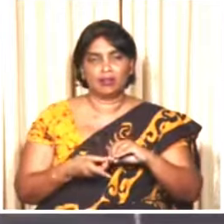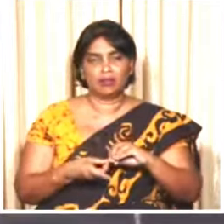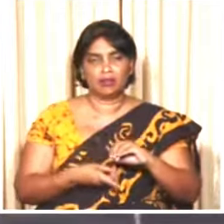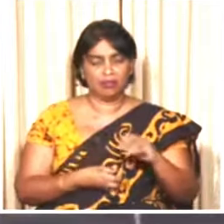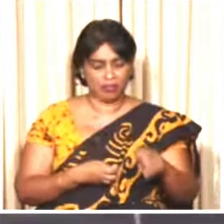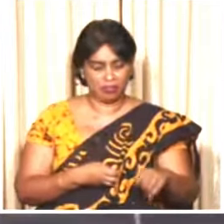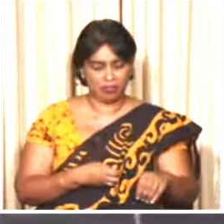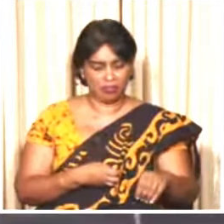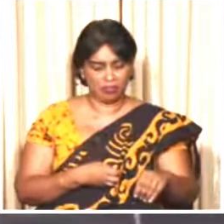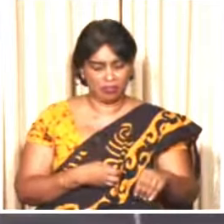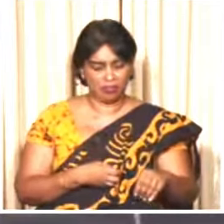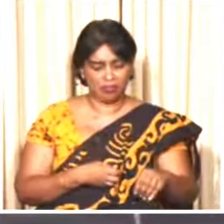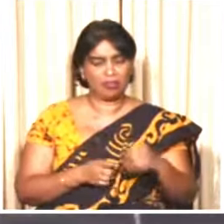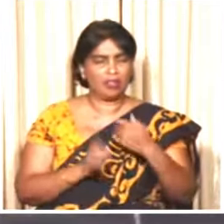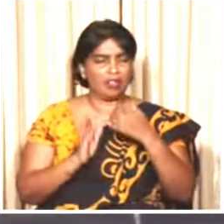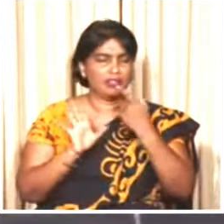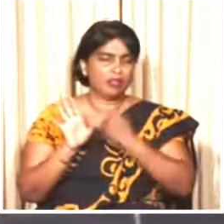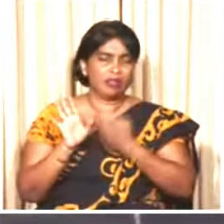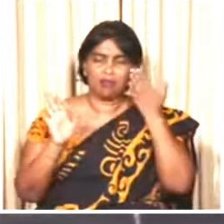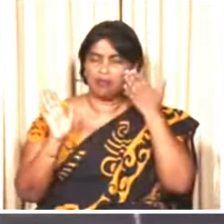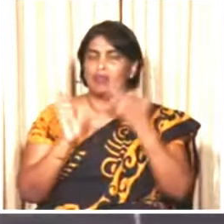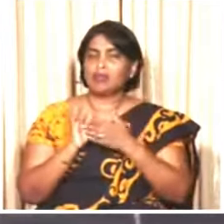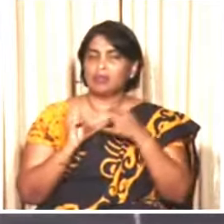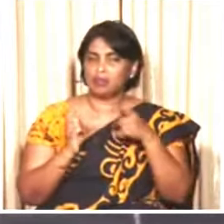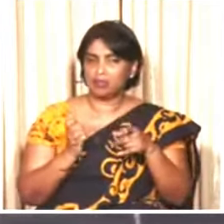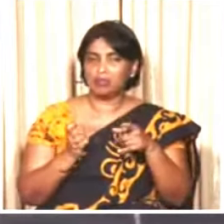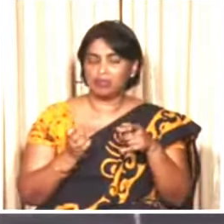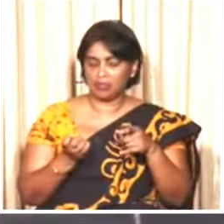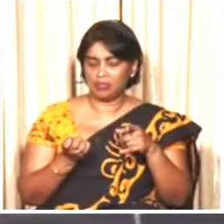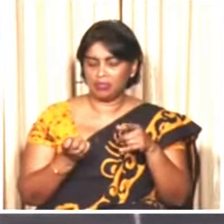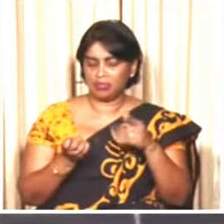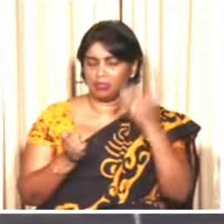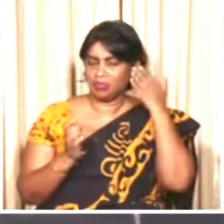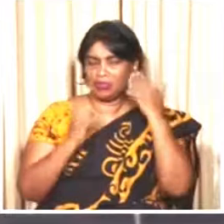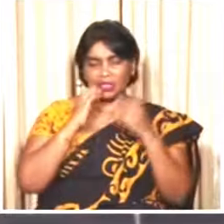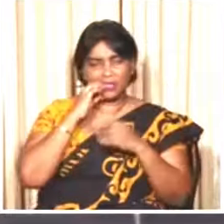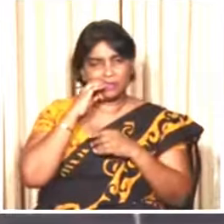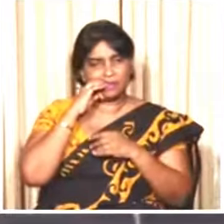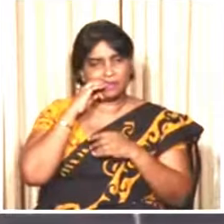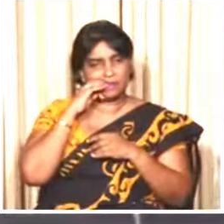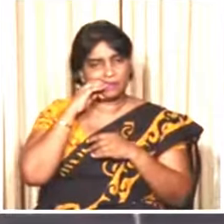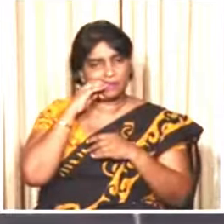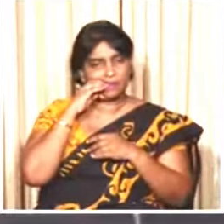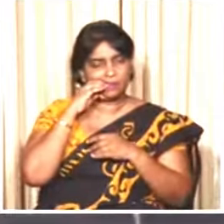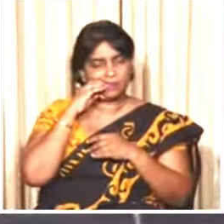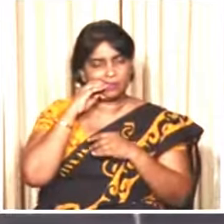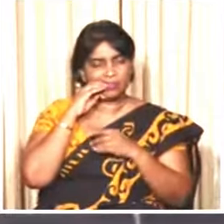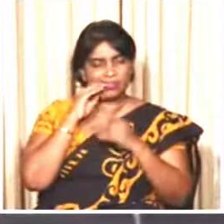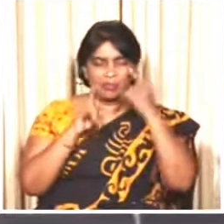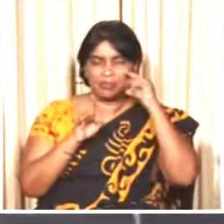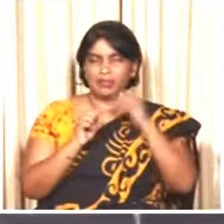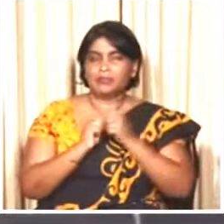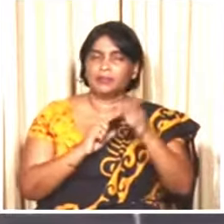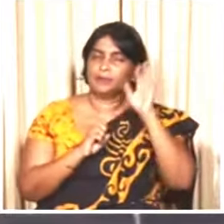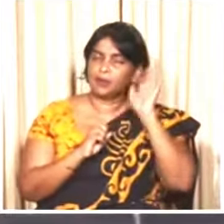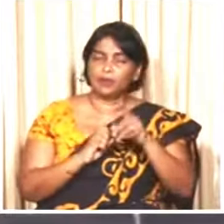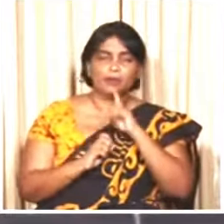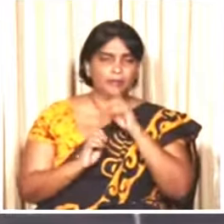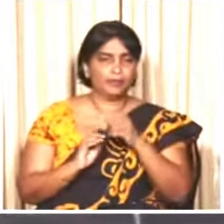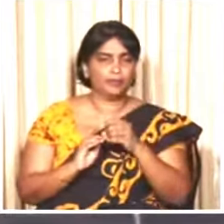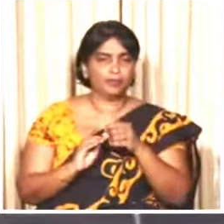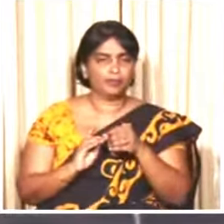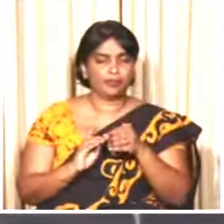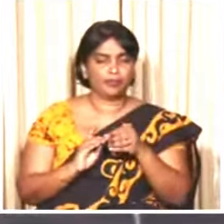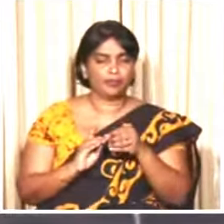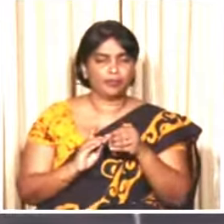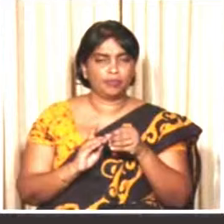බොහොම සානුකම්පිතව සලකා බලා ඒ ඔහු සම්බන්ධයෙන් අනවශ්‍ය පියවර ගන්න කටයුතු නොකරන මෙන් කාරුණිකව ඔබතුමාගෙන්